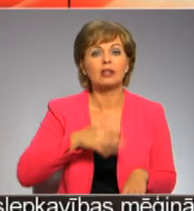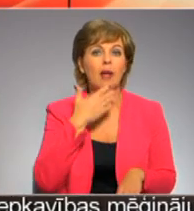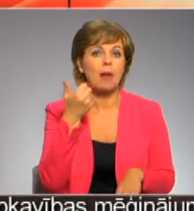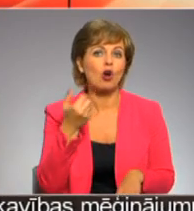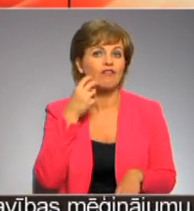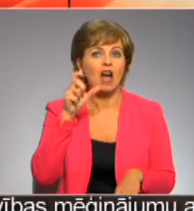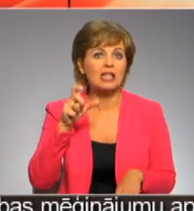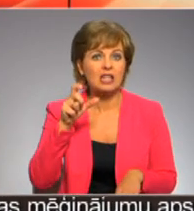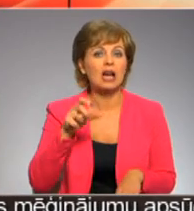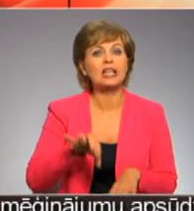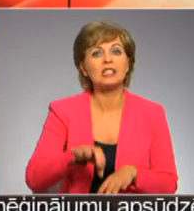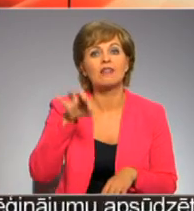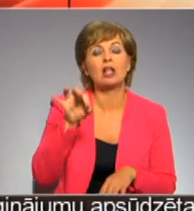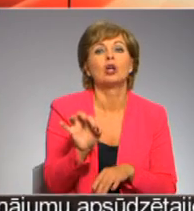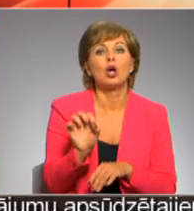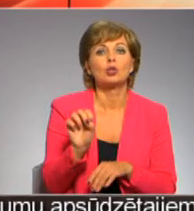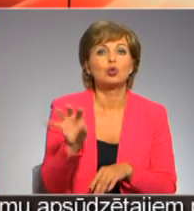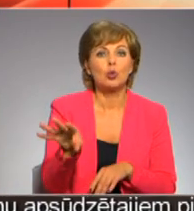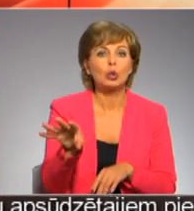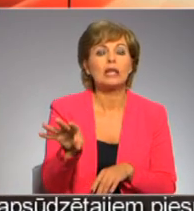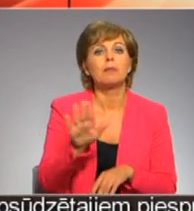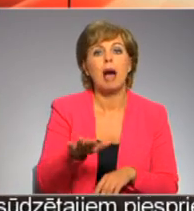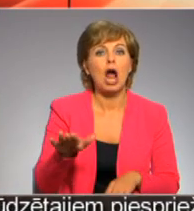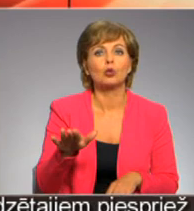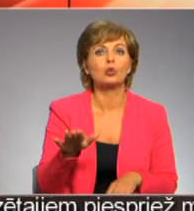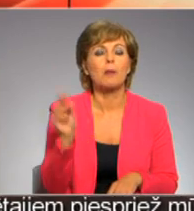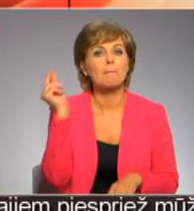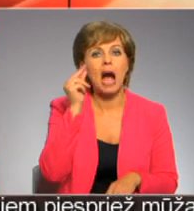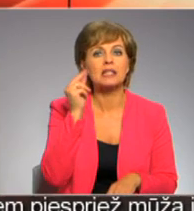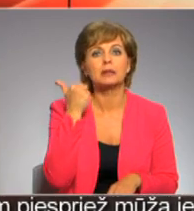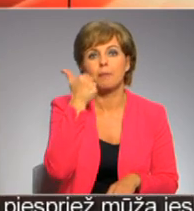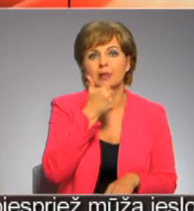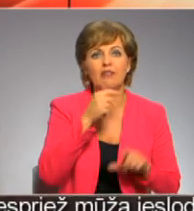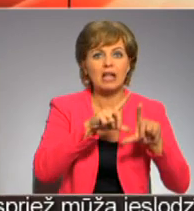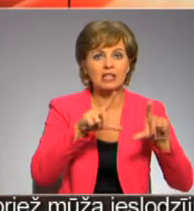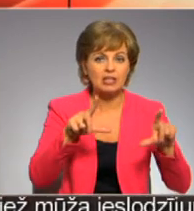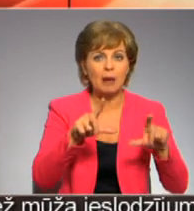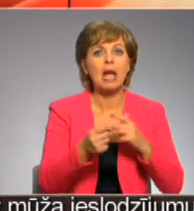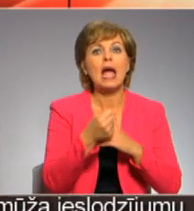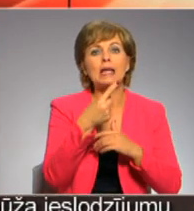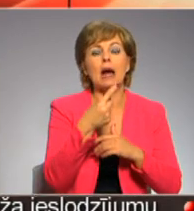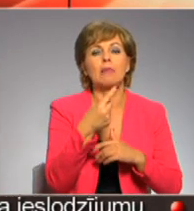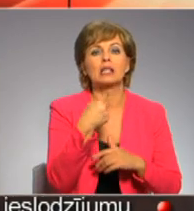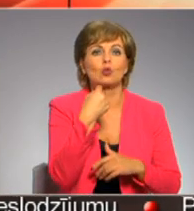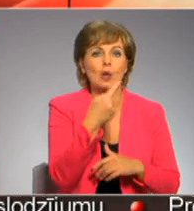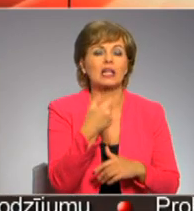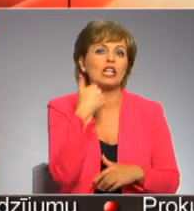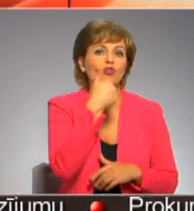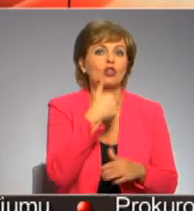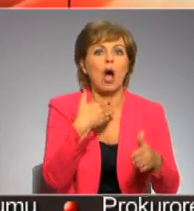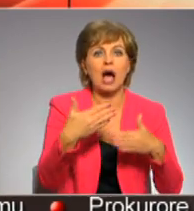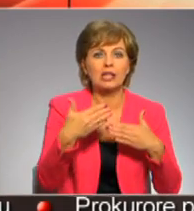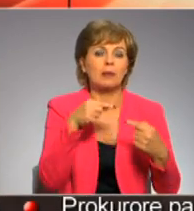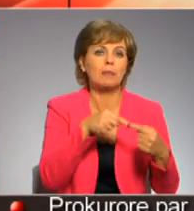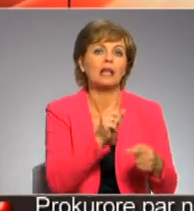biežāk izvēlas sūtīt savus bērnus mācīties privātās iestādēs par iemeslu minot individuālu attieksmi pret katru bērnu un citādu pieeju